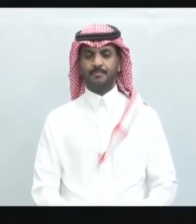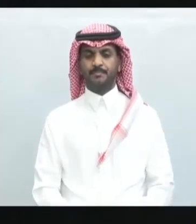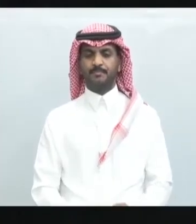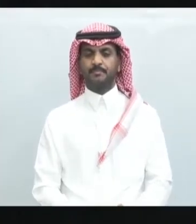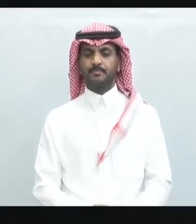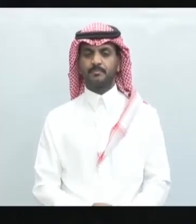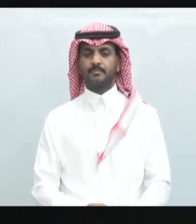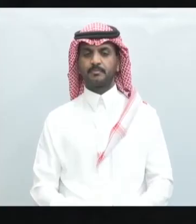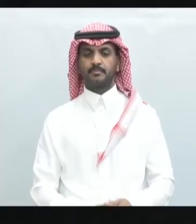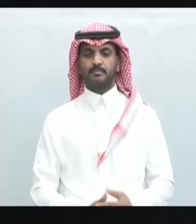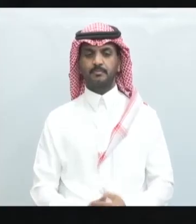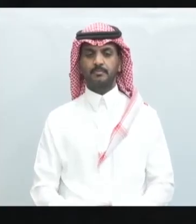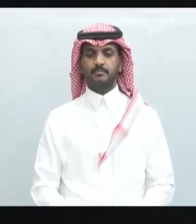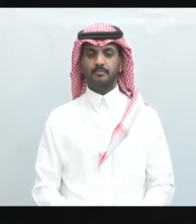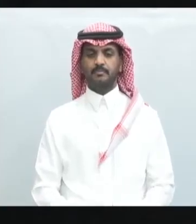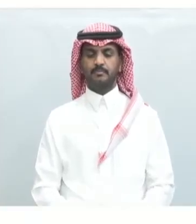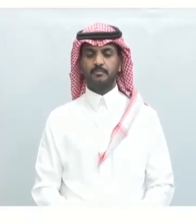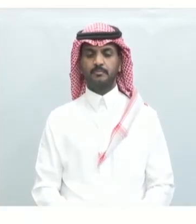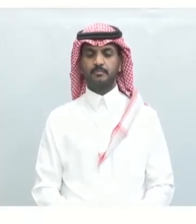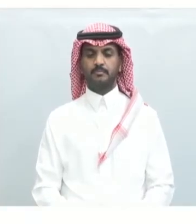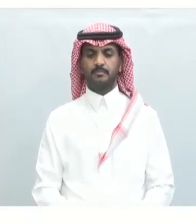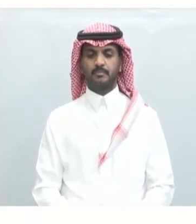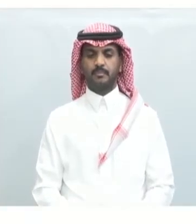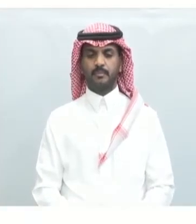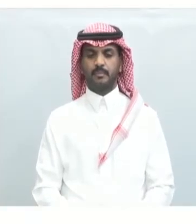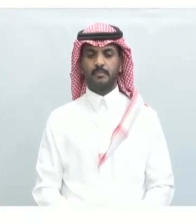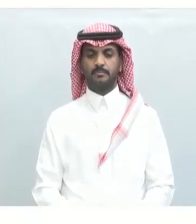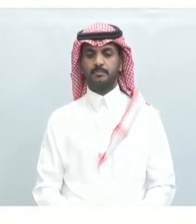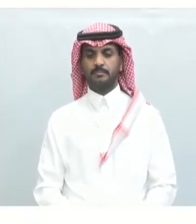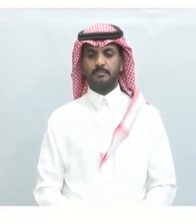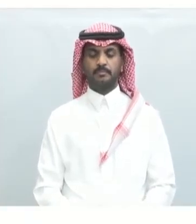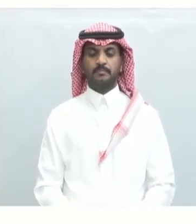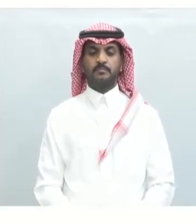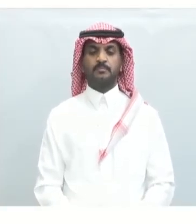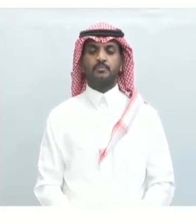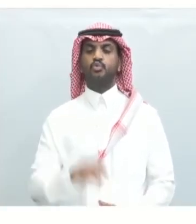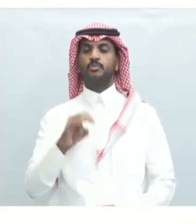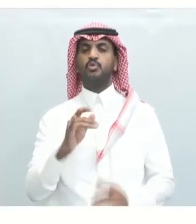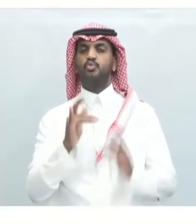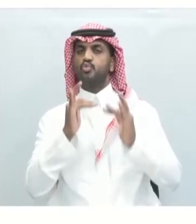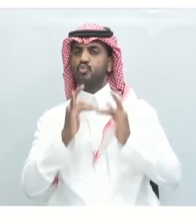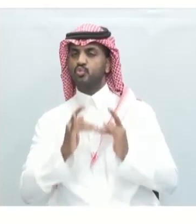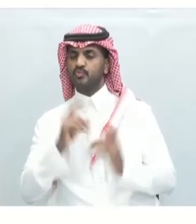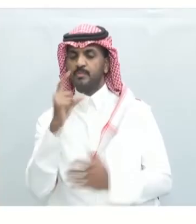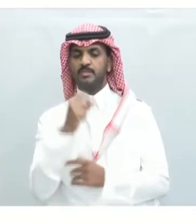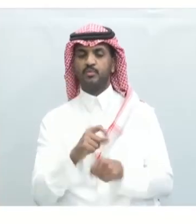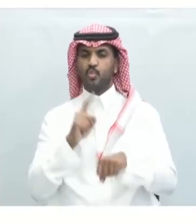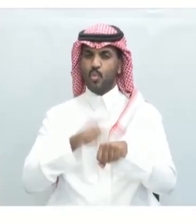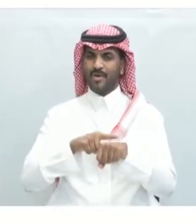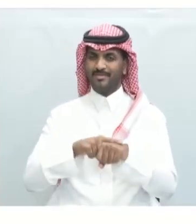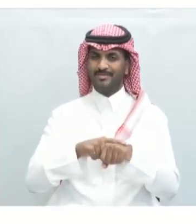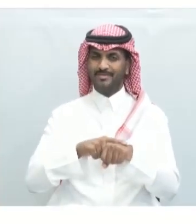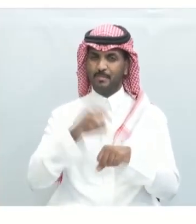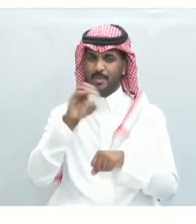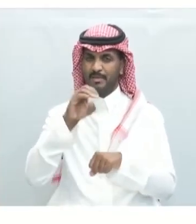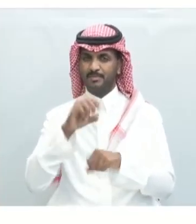ثم يثنى بالاخر الامر في العباره الاولى الجلوس في المسجد وقت المغرب لانتظار